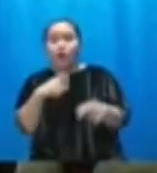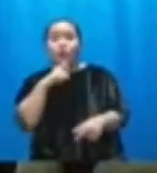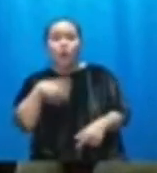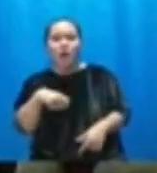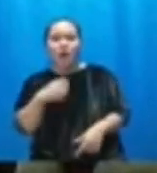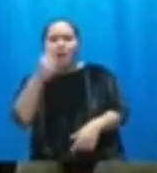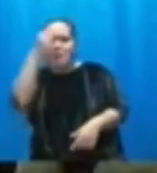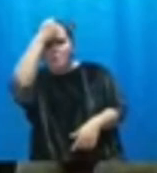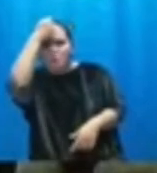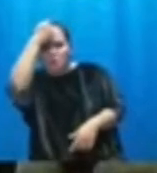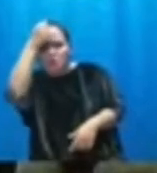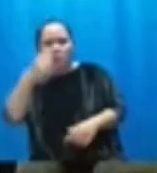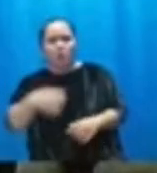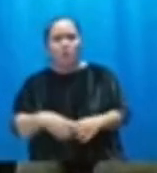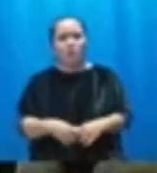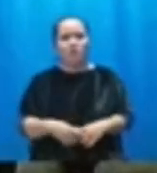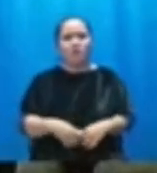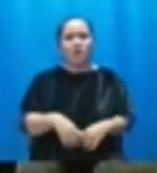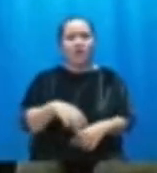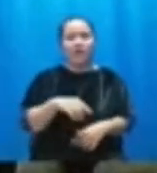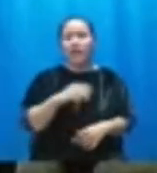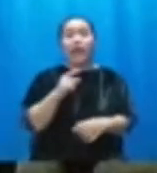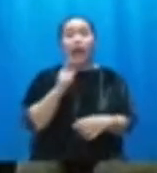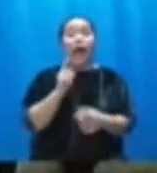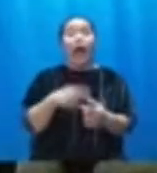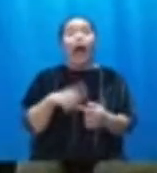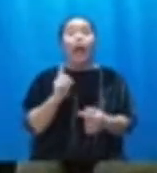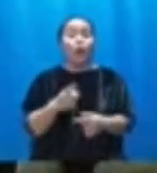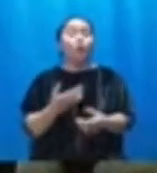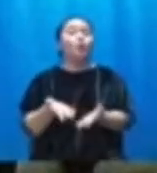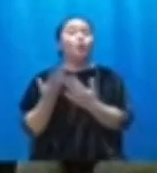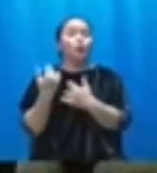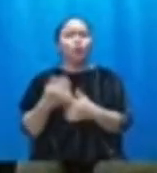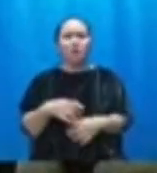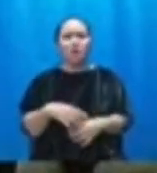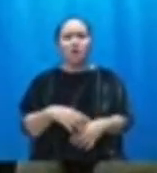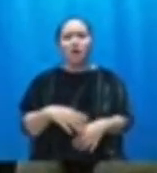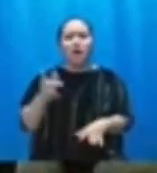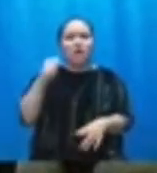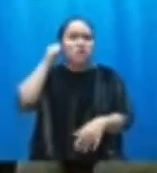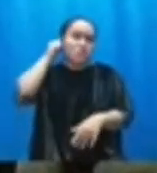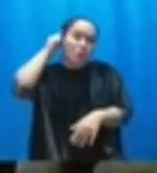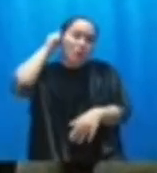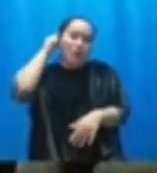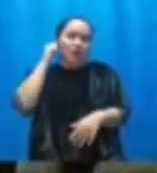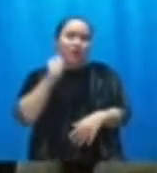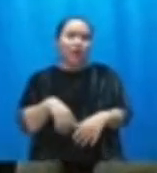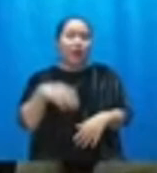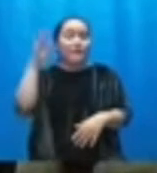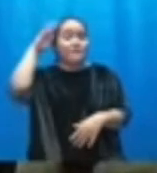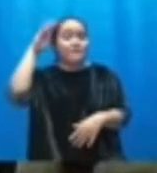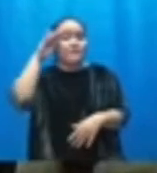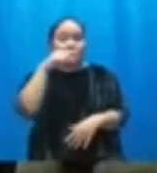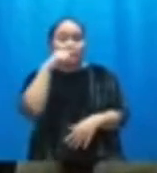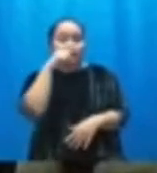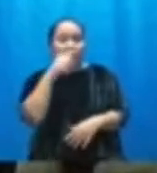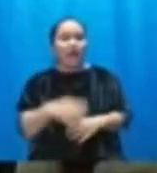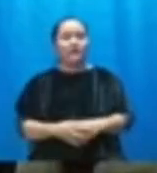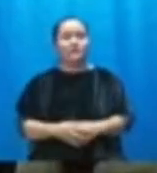ke mana Di CBR Bapak saya enggak karu-karuan ya lu zaman dulu begitu saudara-saudari yang terkasih